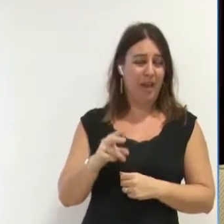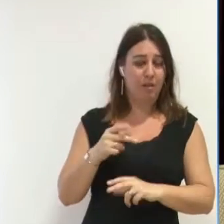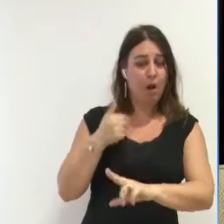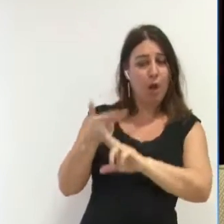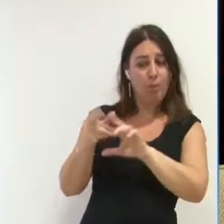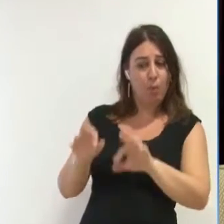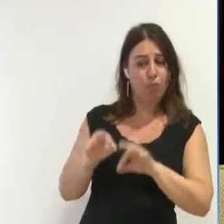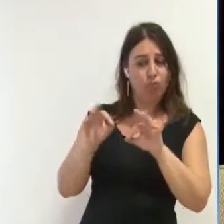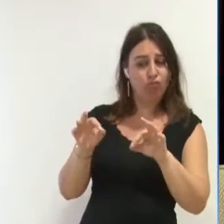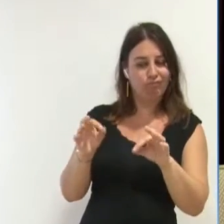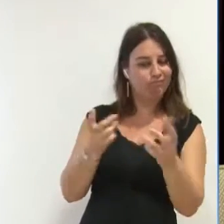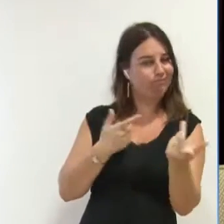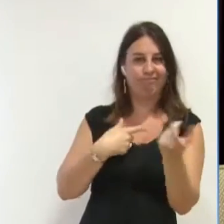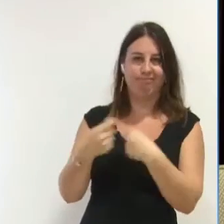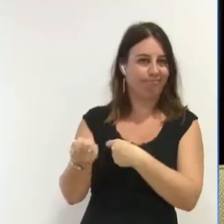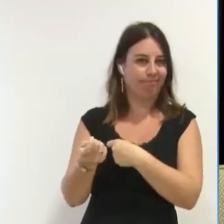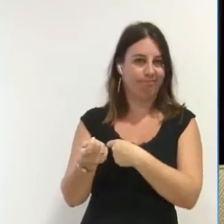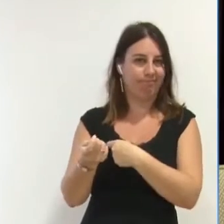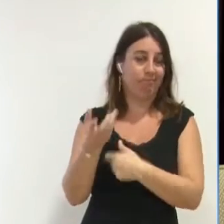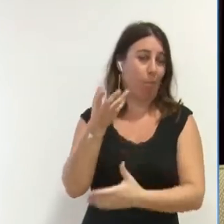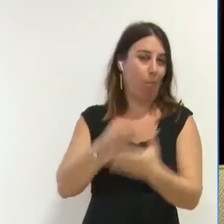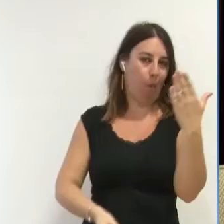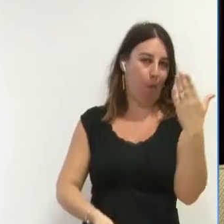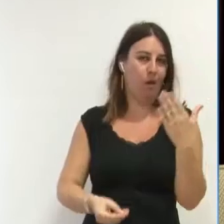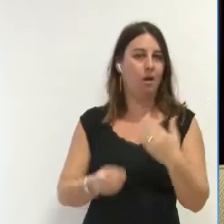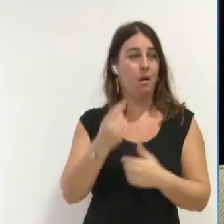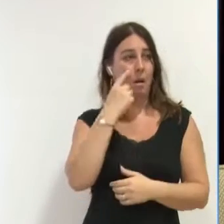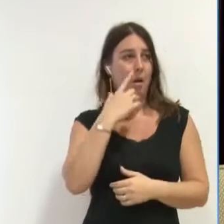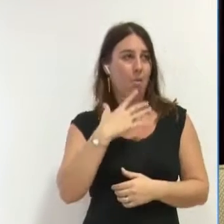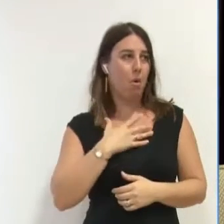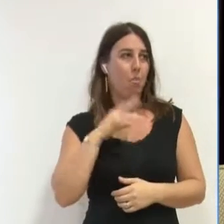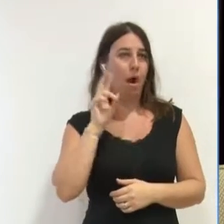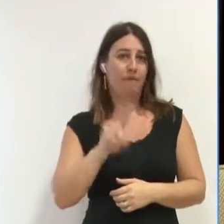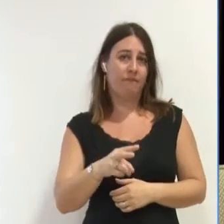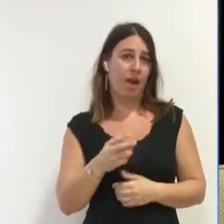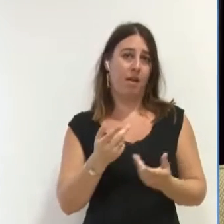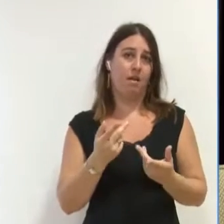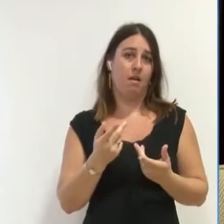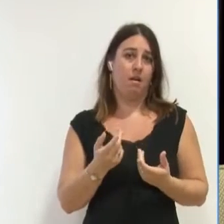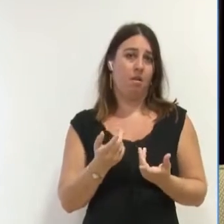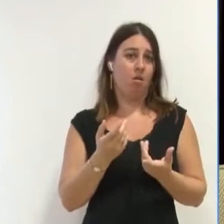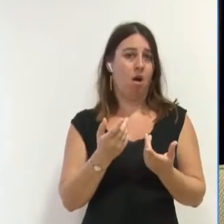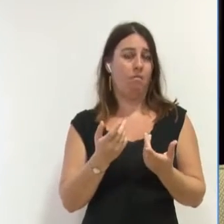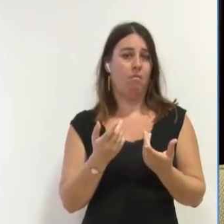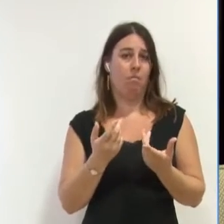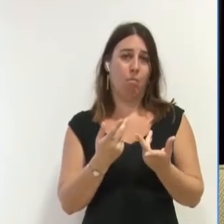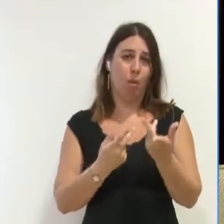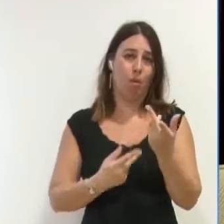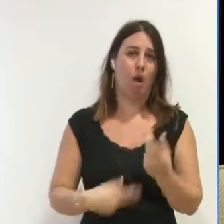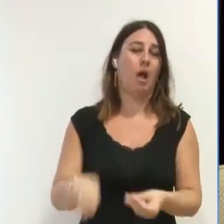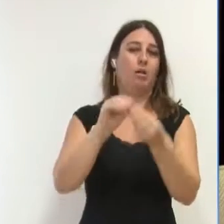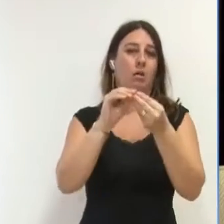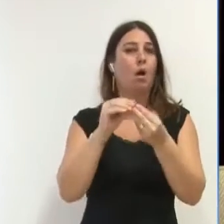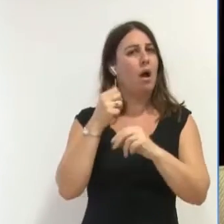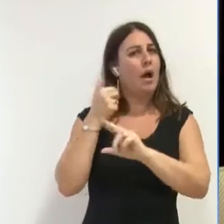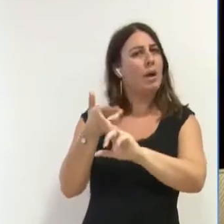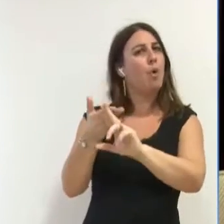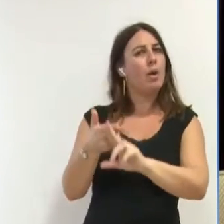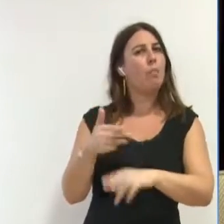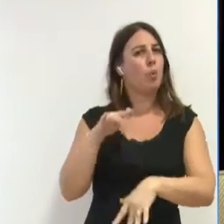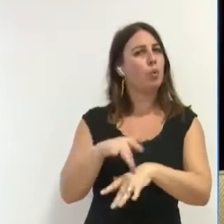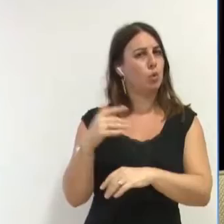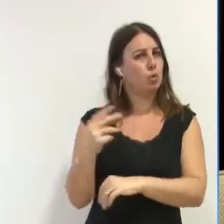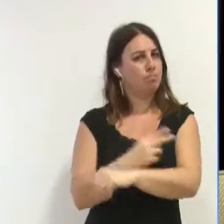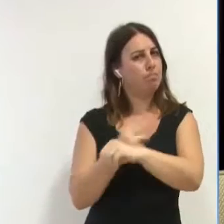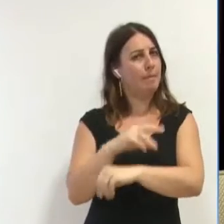relativisé, cette question orale, et je pense que vous allez lui donner encore plus de force. Alors certes, vous avez répondu à un certain nombre de questions,